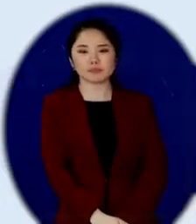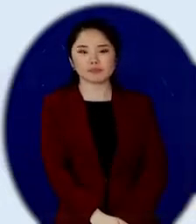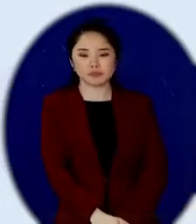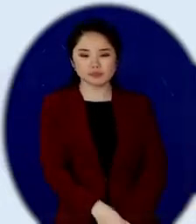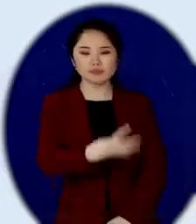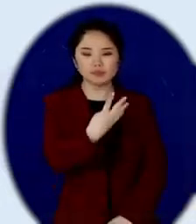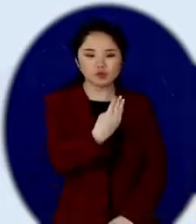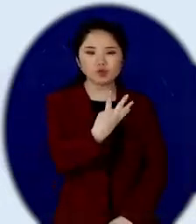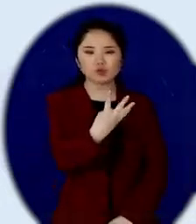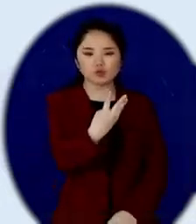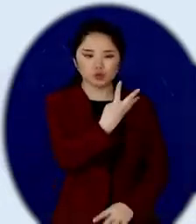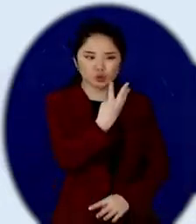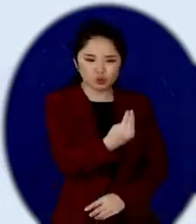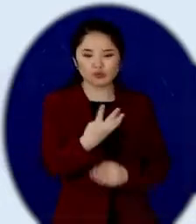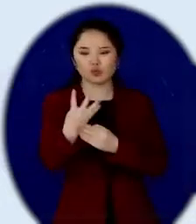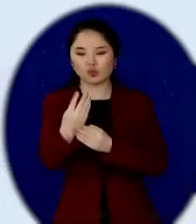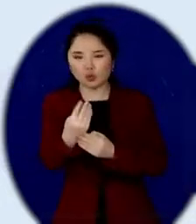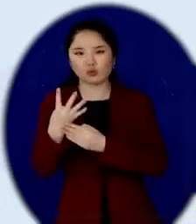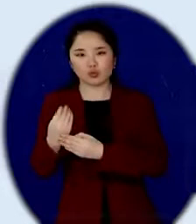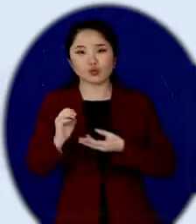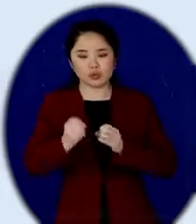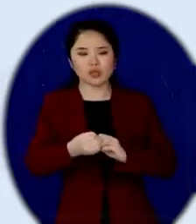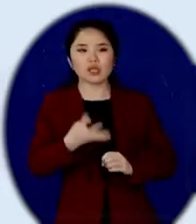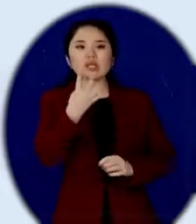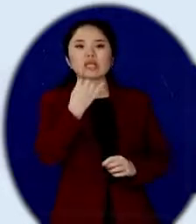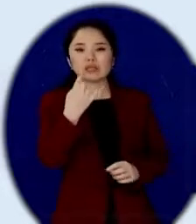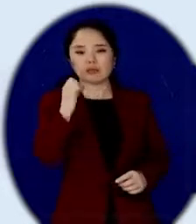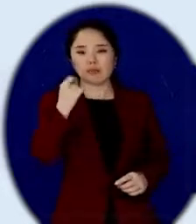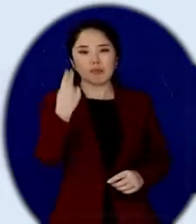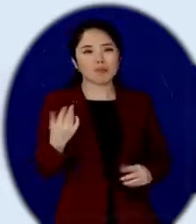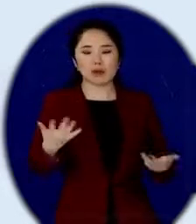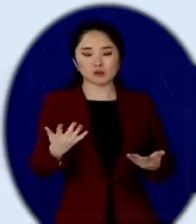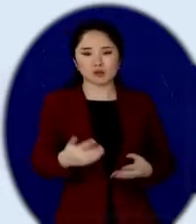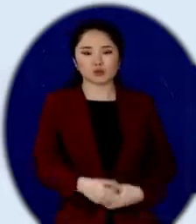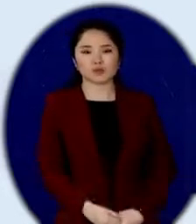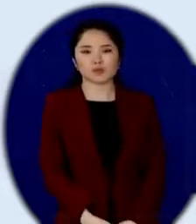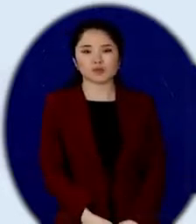4 4-өөр нь багцлая. Хідэн багц болох вэ?